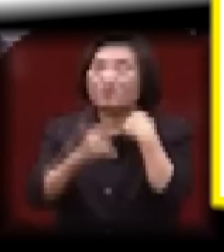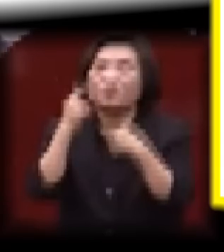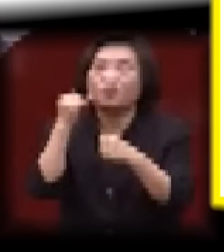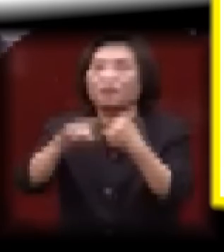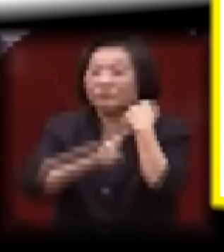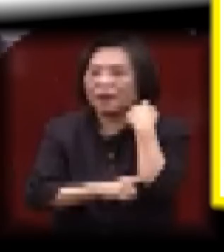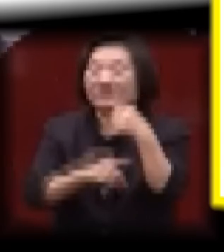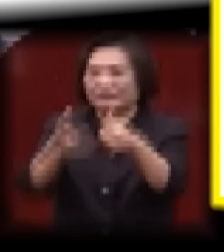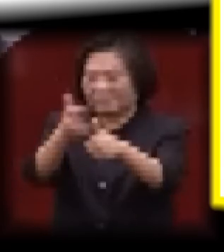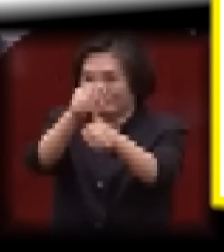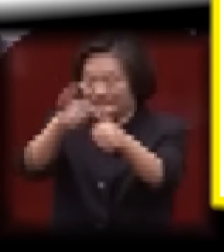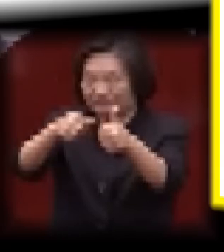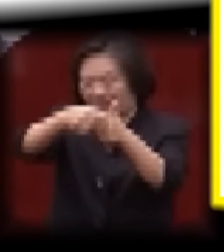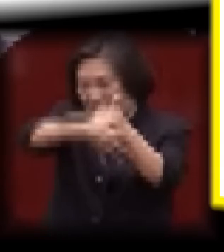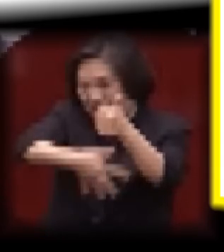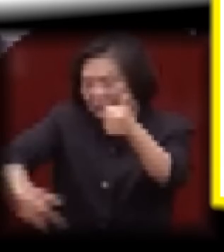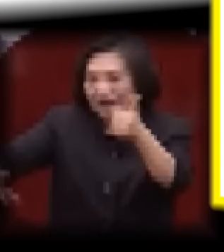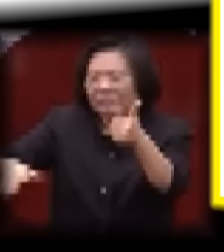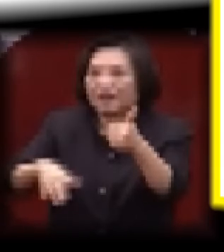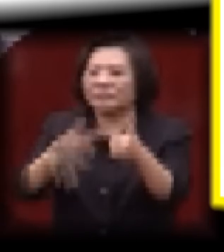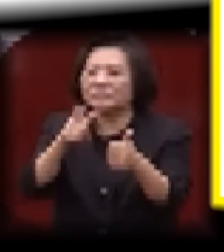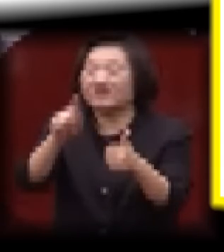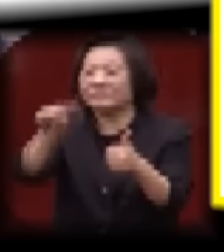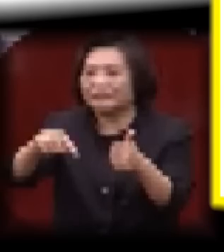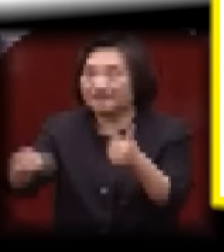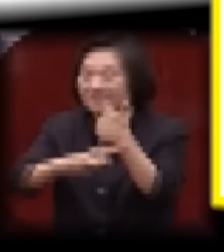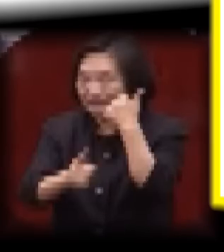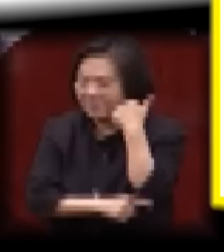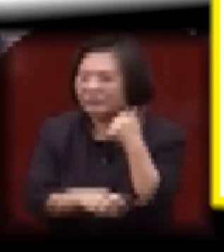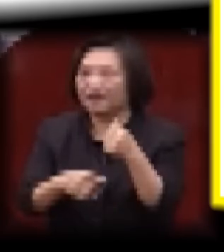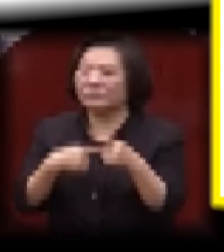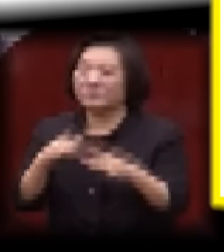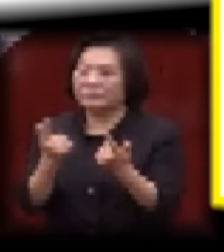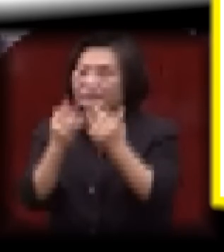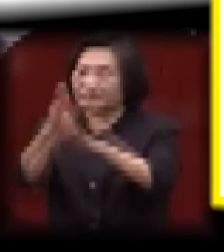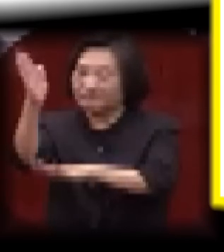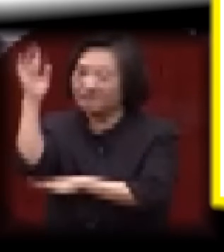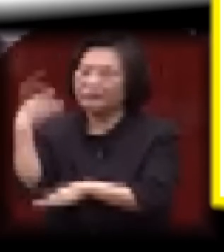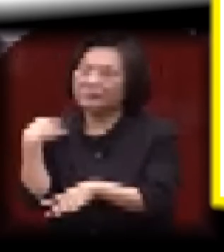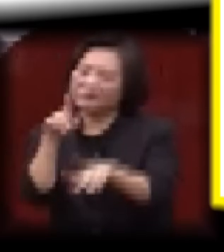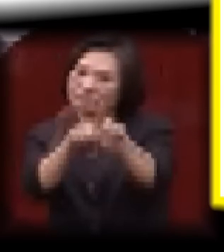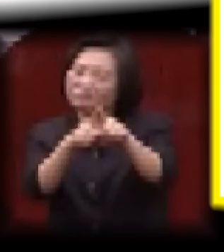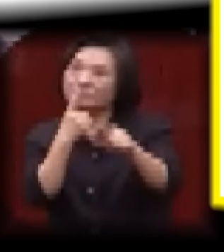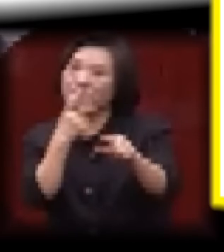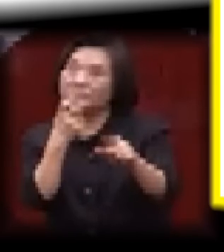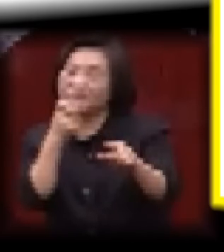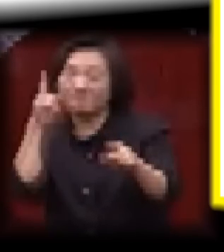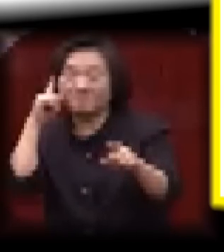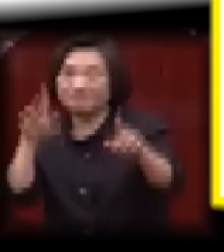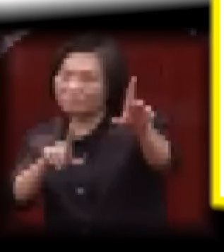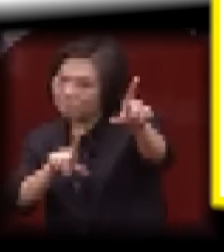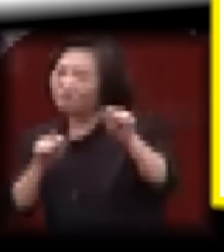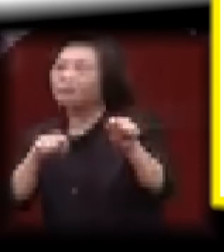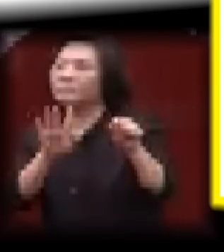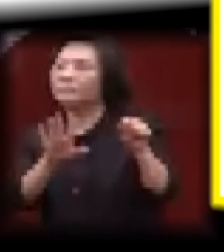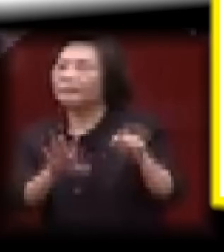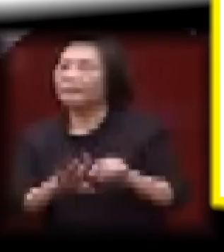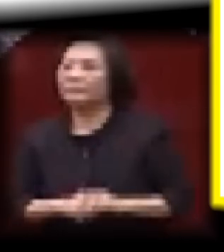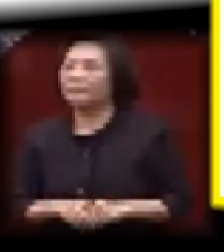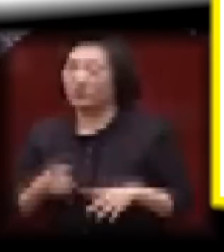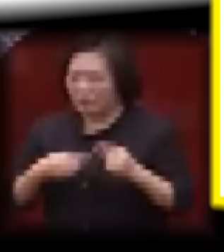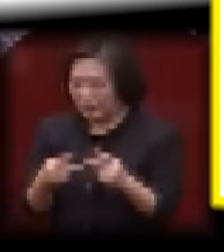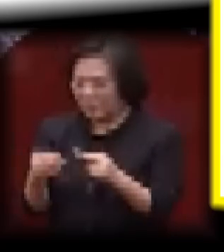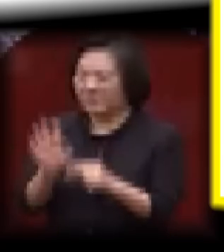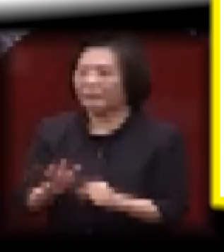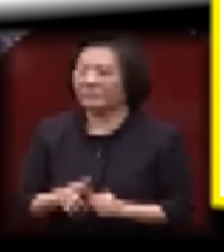有42项法令配套措施要应用中央法令修正的有在做修正。所以我在想是这样，在